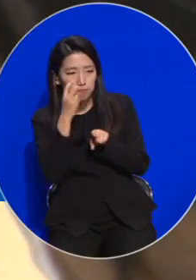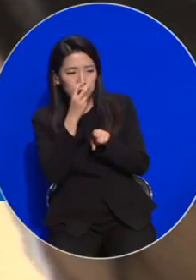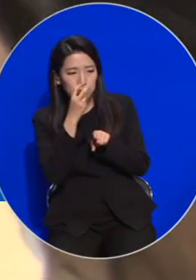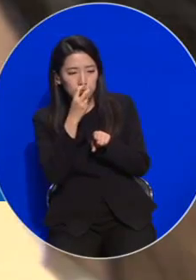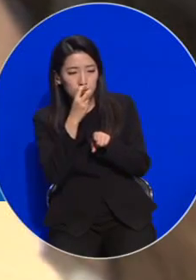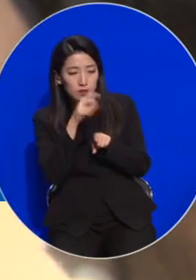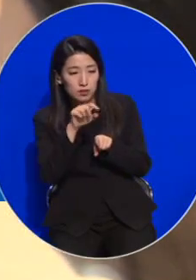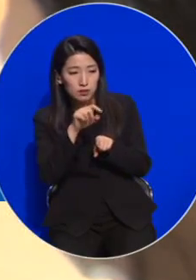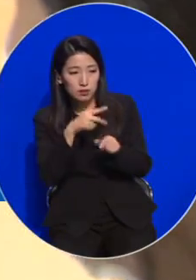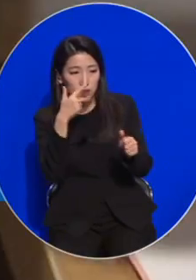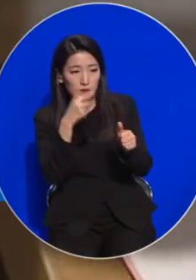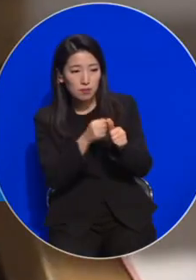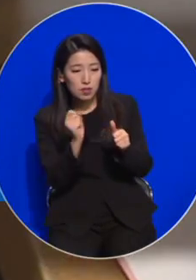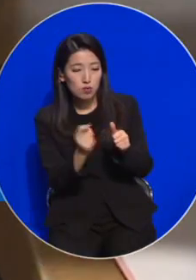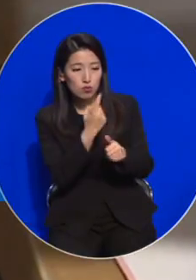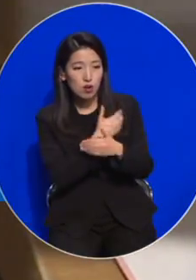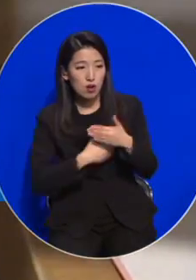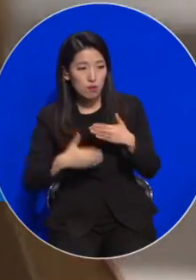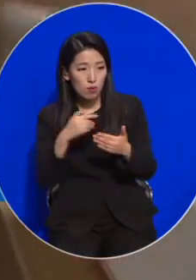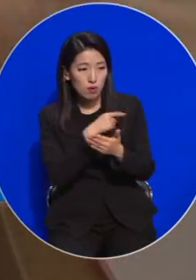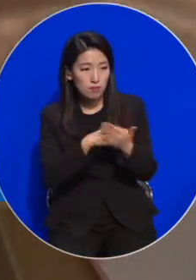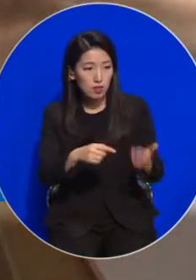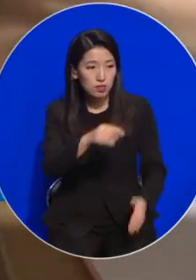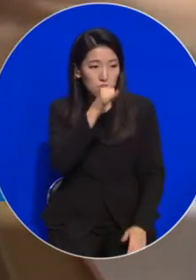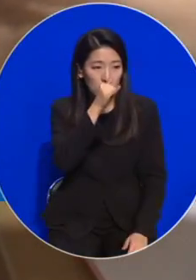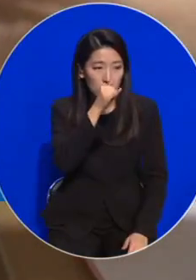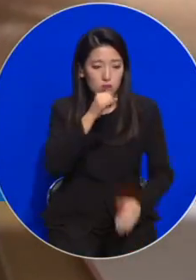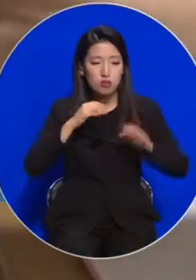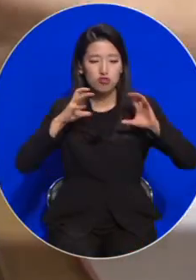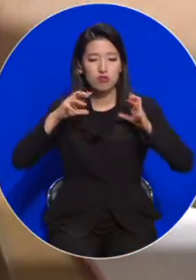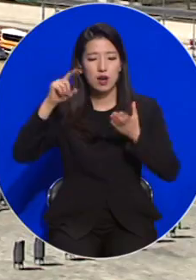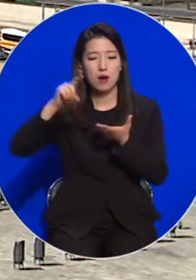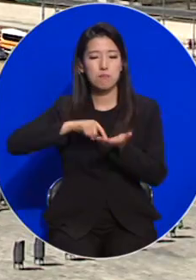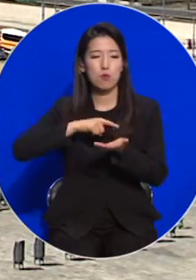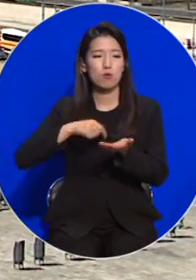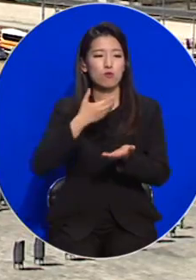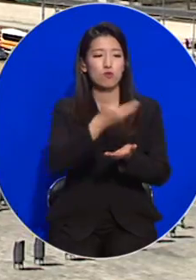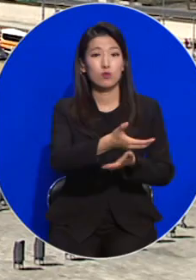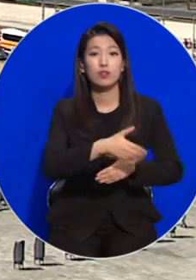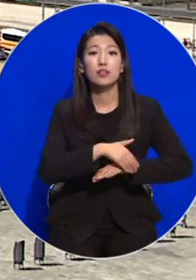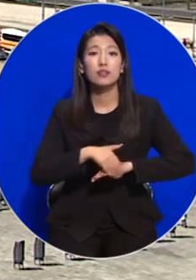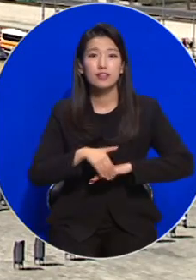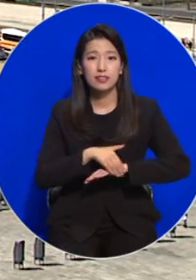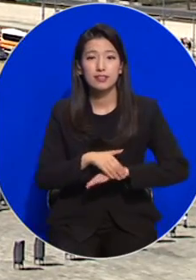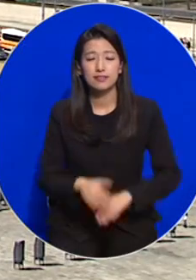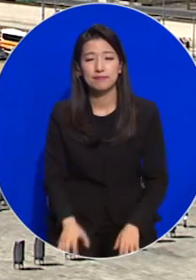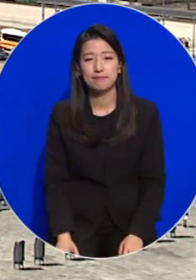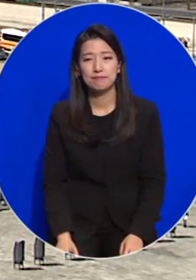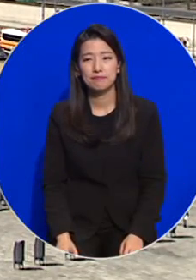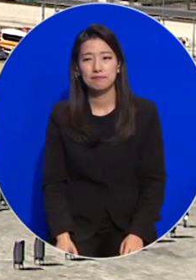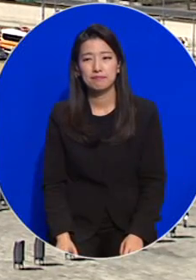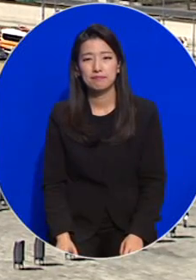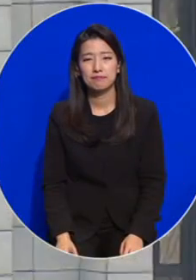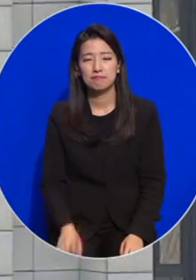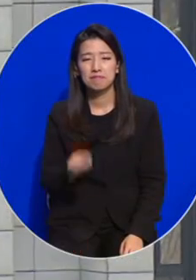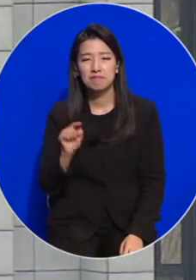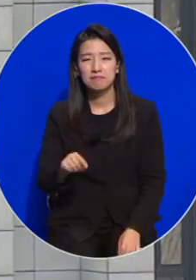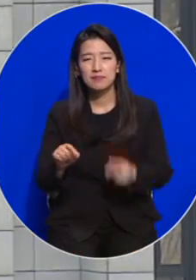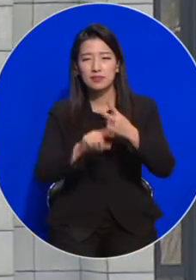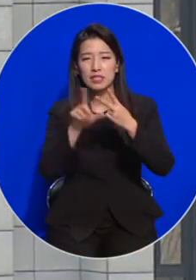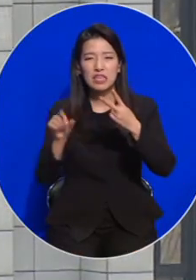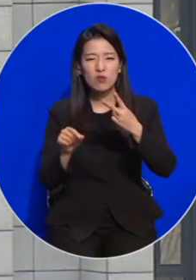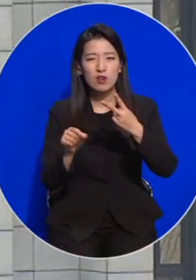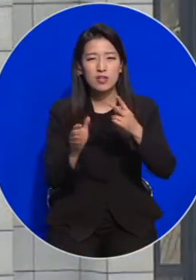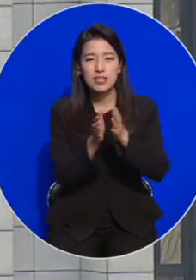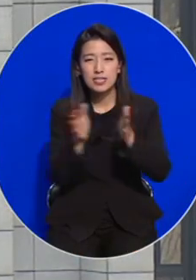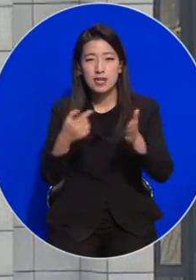인과성이 확인된 피해는 국가 보상 체계를 적용할 계획입니다. 정부는 백신 도입 시기를 앞당기기 위해 총력을 다하는